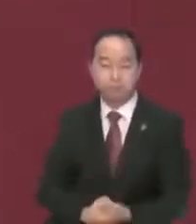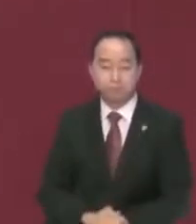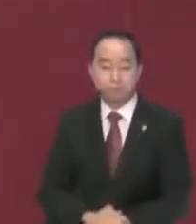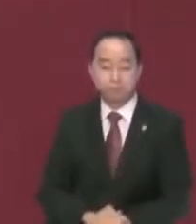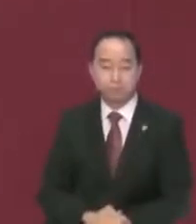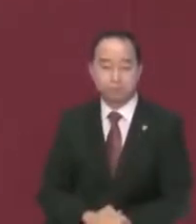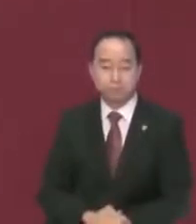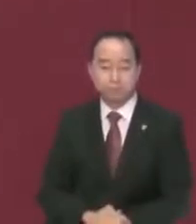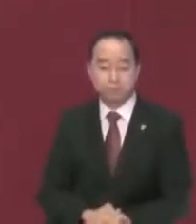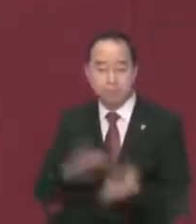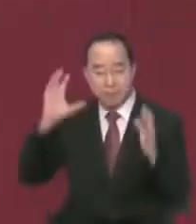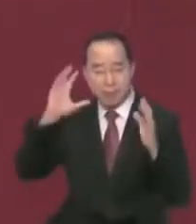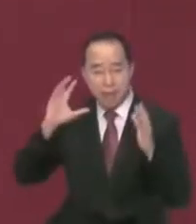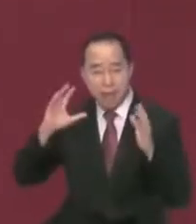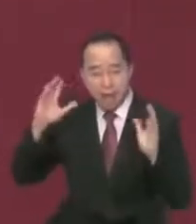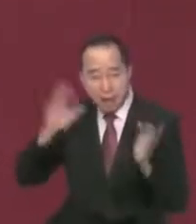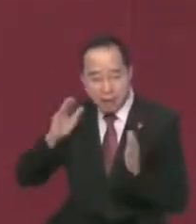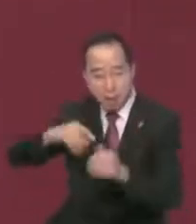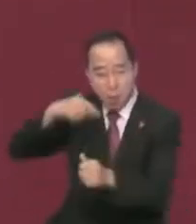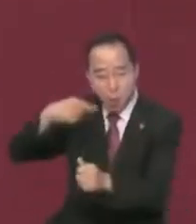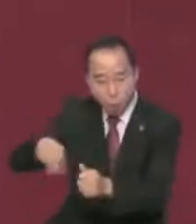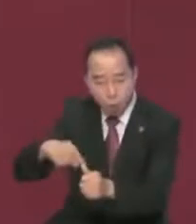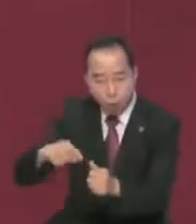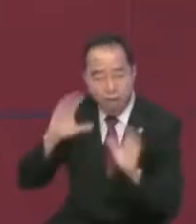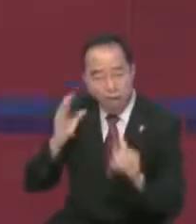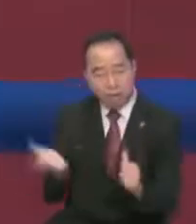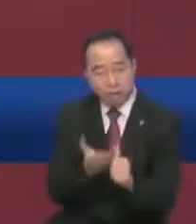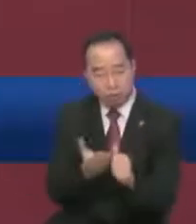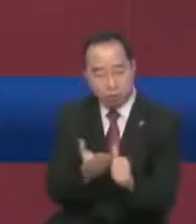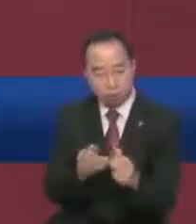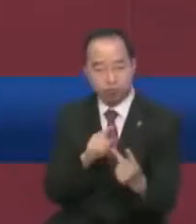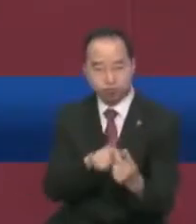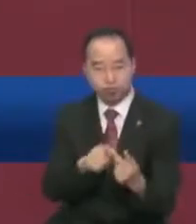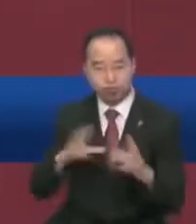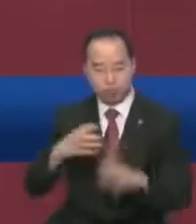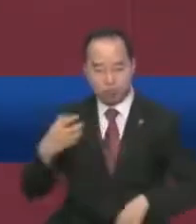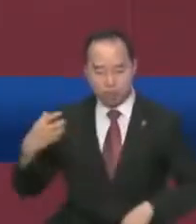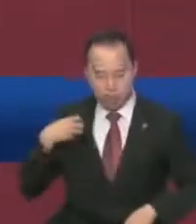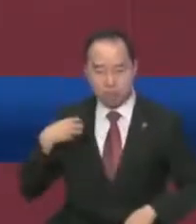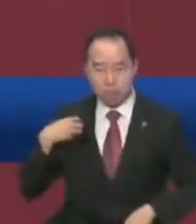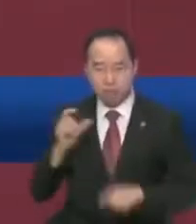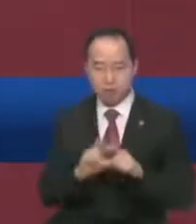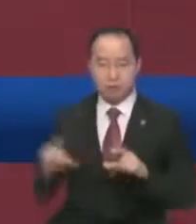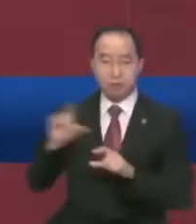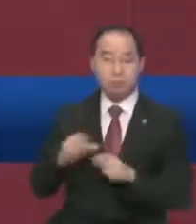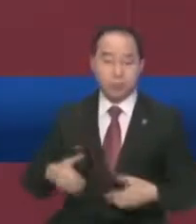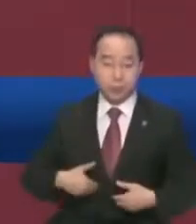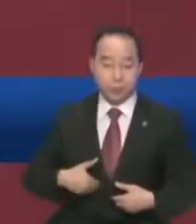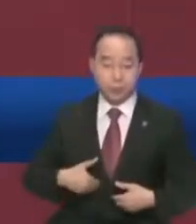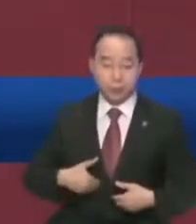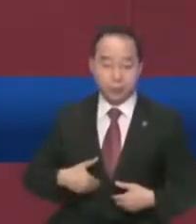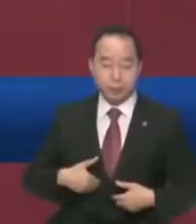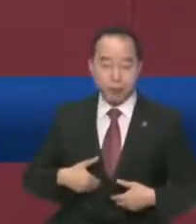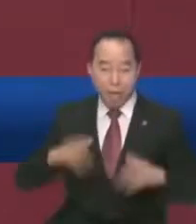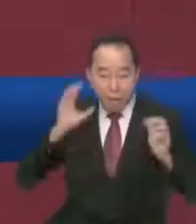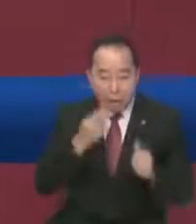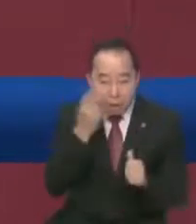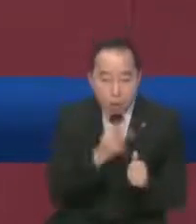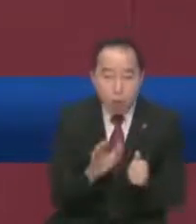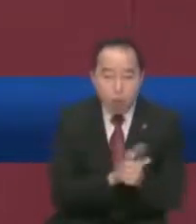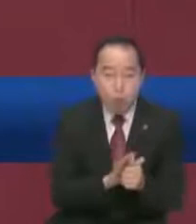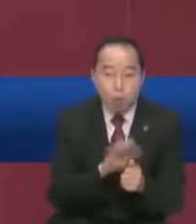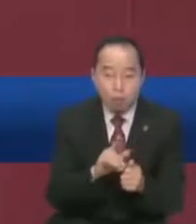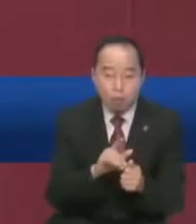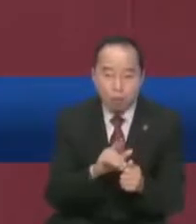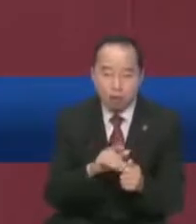보육과 교육에 대한 국가의 책임을 강화하겠습니다. 특히 전일보육 책임체계를 조기에